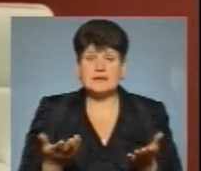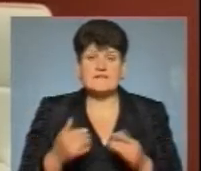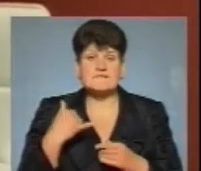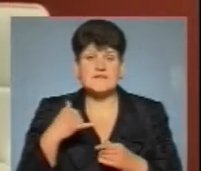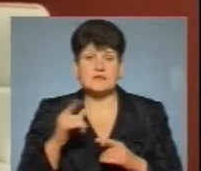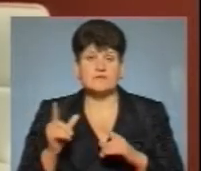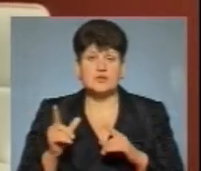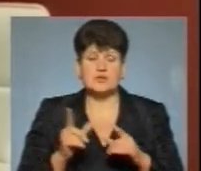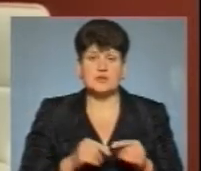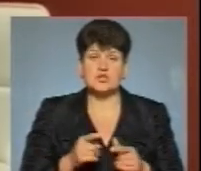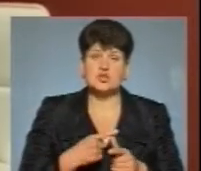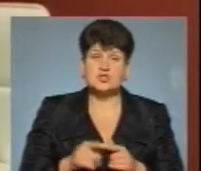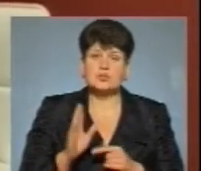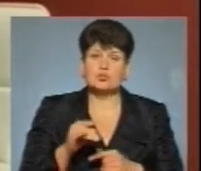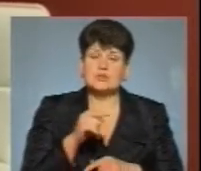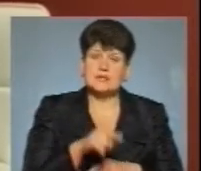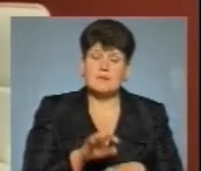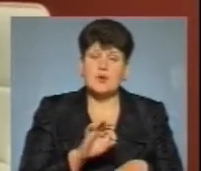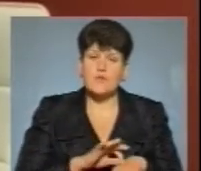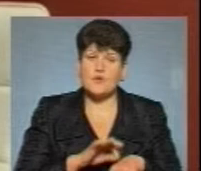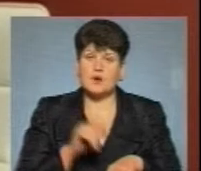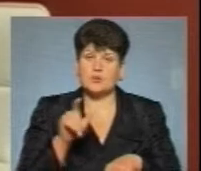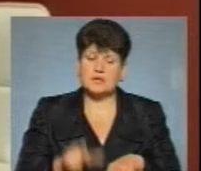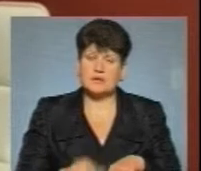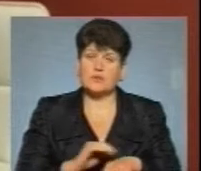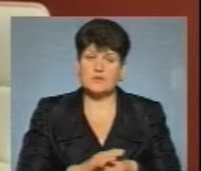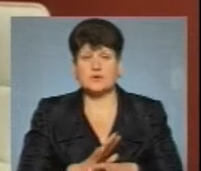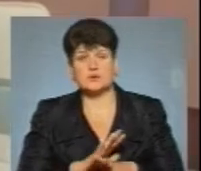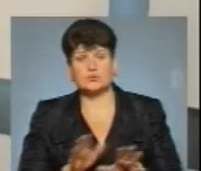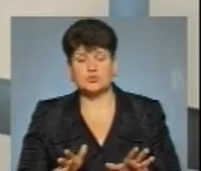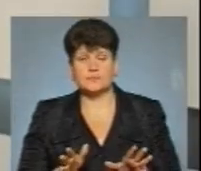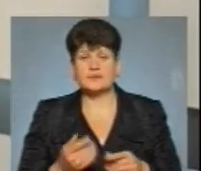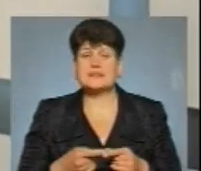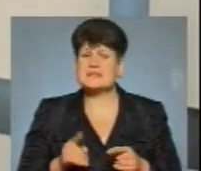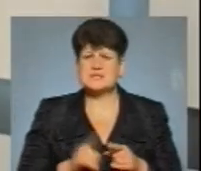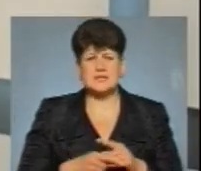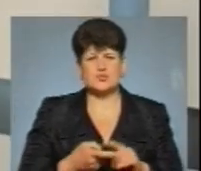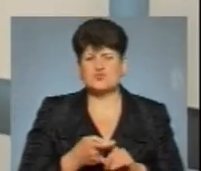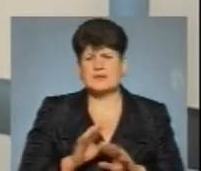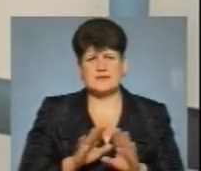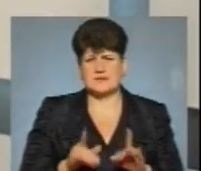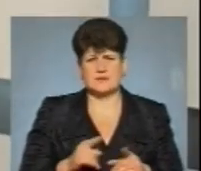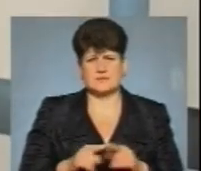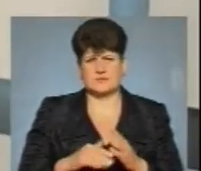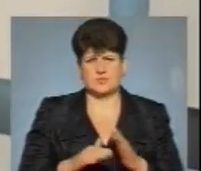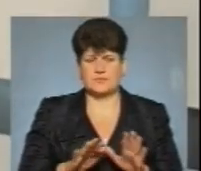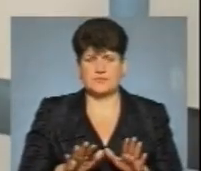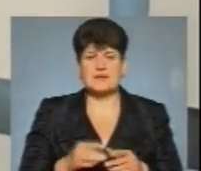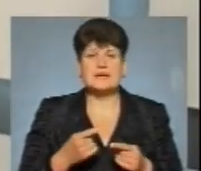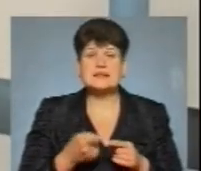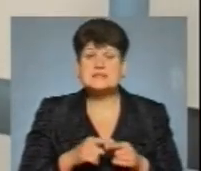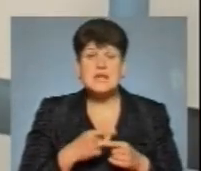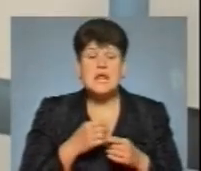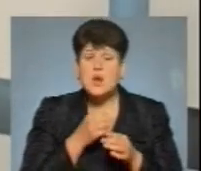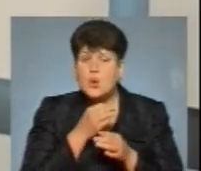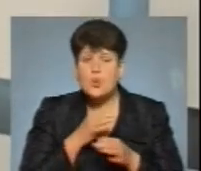вони виїжджають, і чи буде там хворий на коронавірус, чи не буде. Ну, дивіться, це стосується не тільки екстреної медичної допомоги. Це будь-який лікар, який